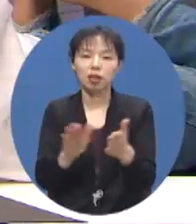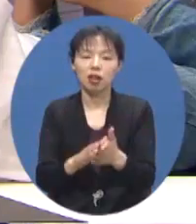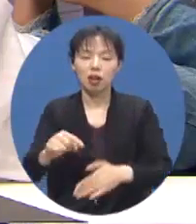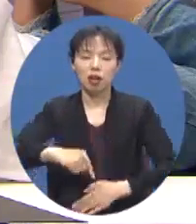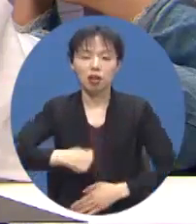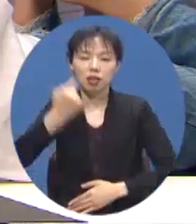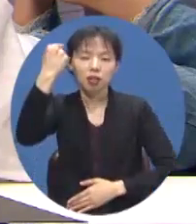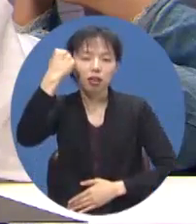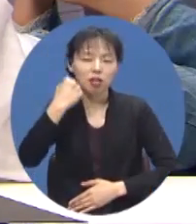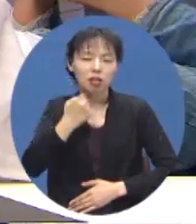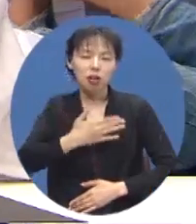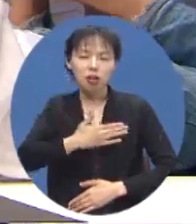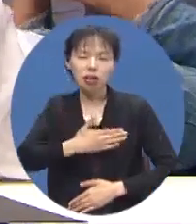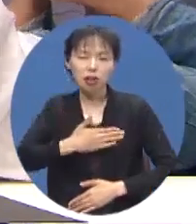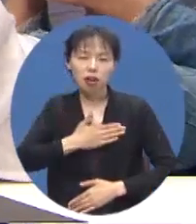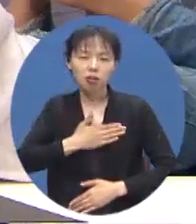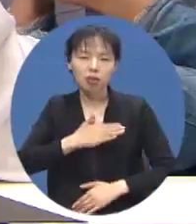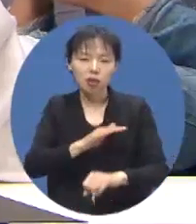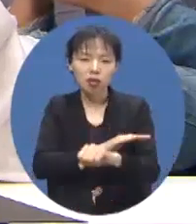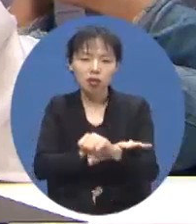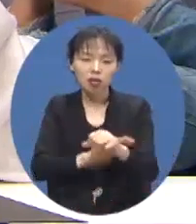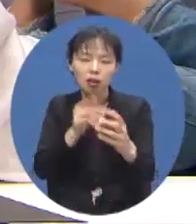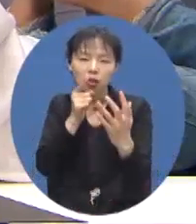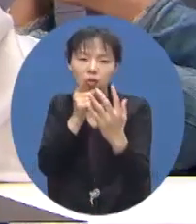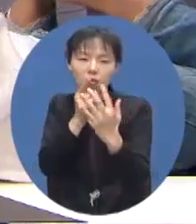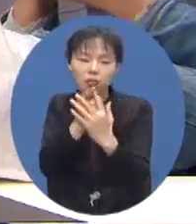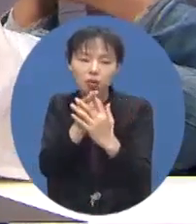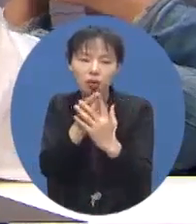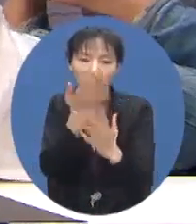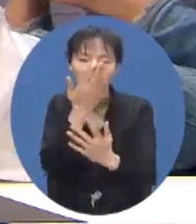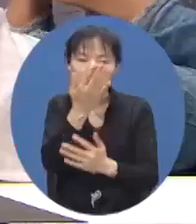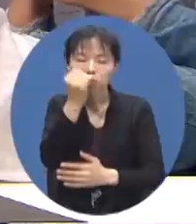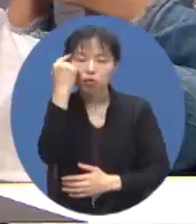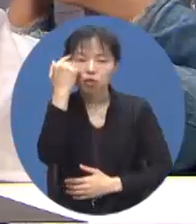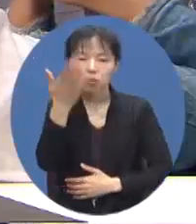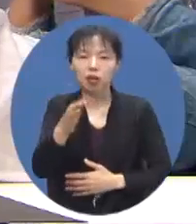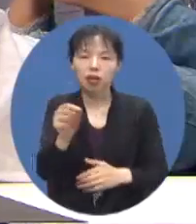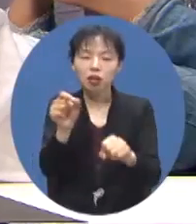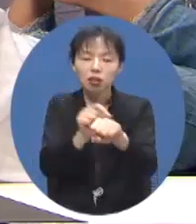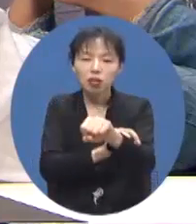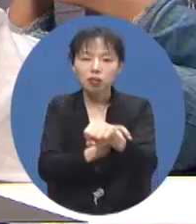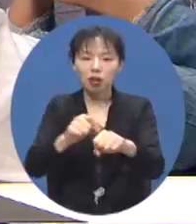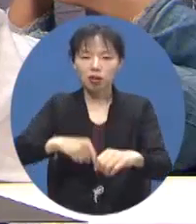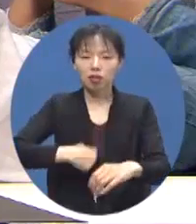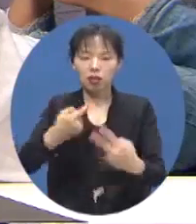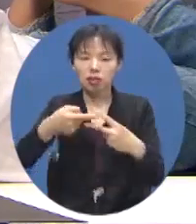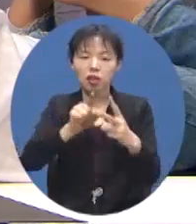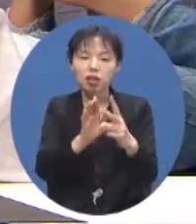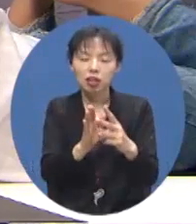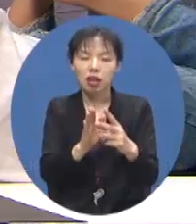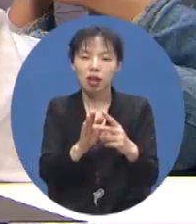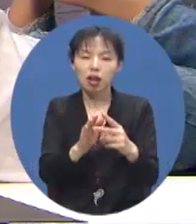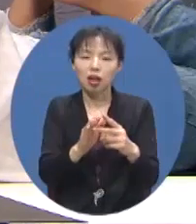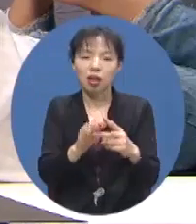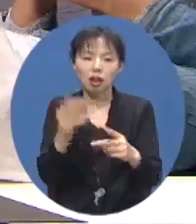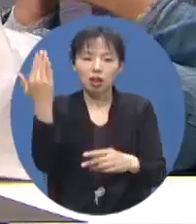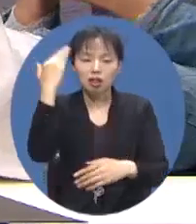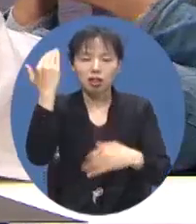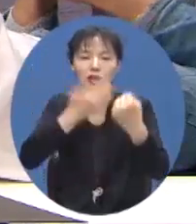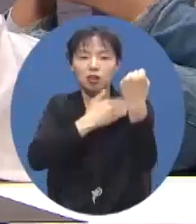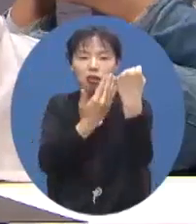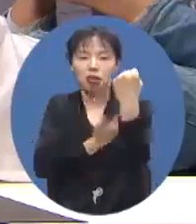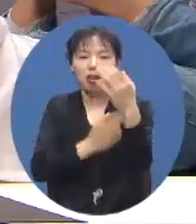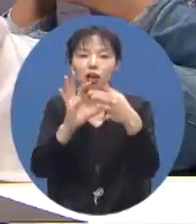자신의 느낌이나 감정을 잘 파악할 수 있나요? 그런 특성은 자기 이해 지능과 관련이 깊습니다.